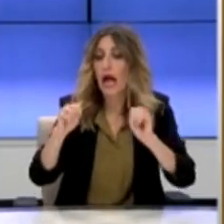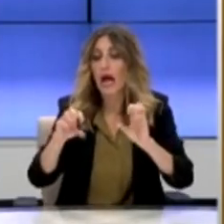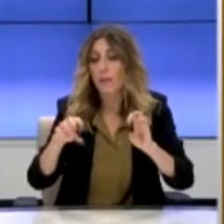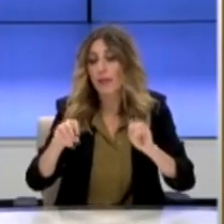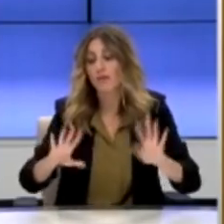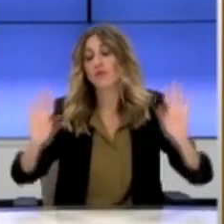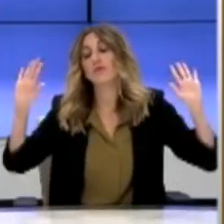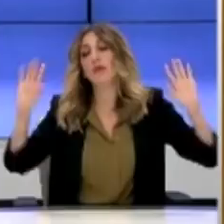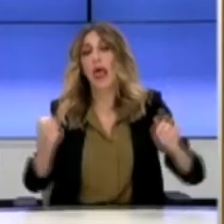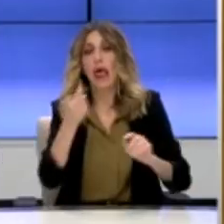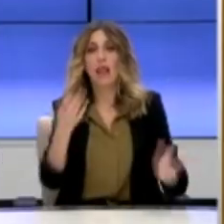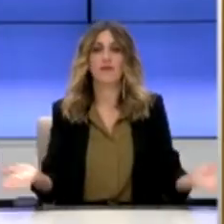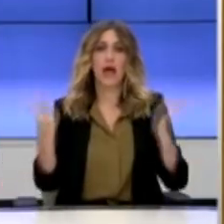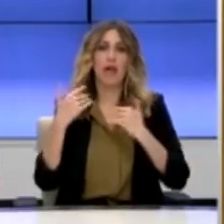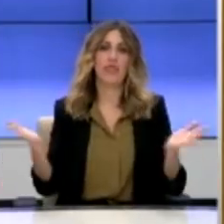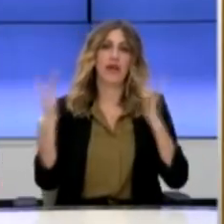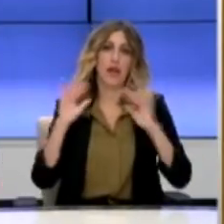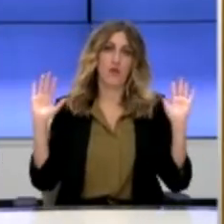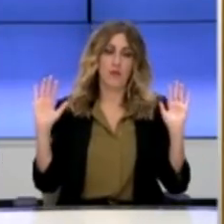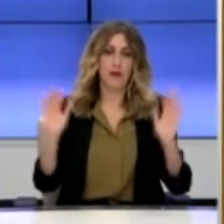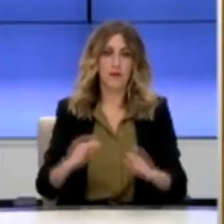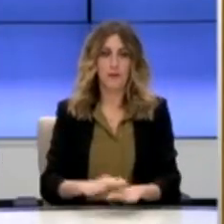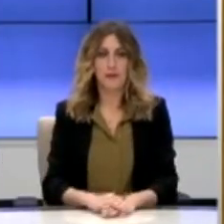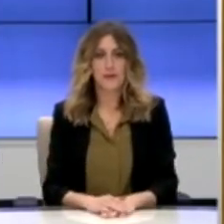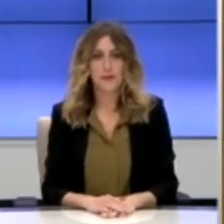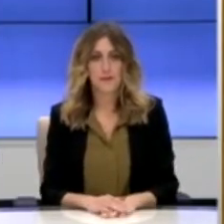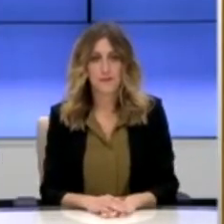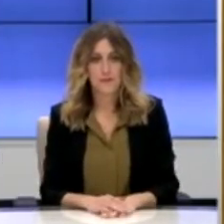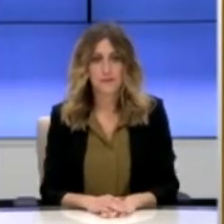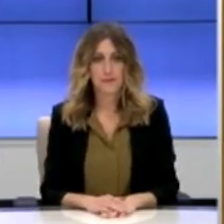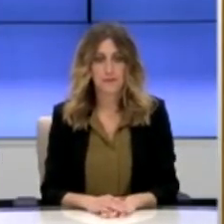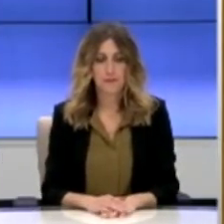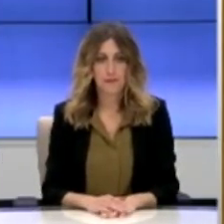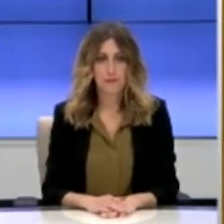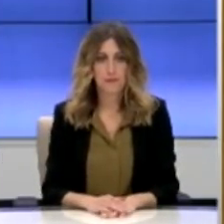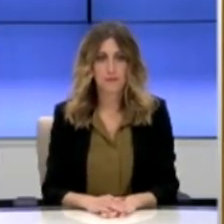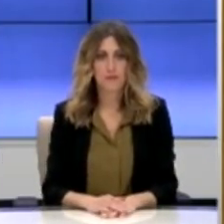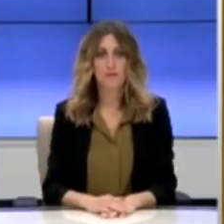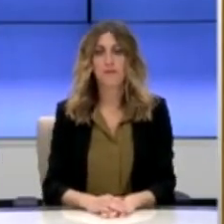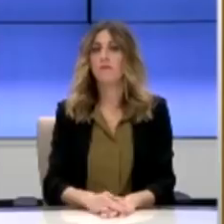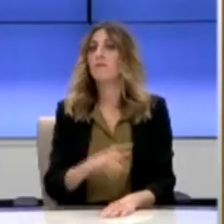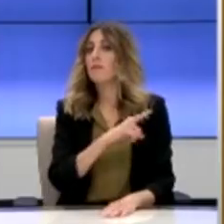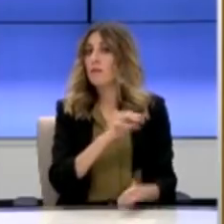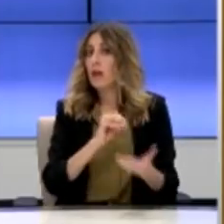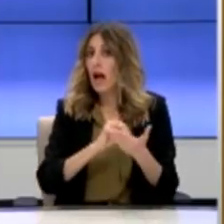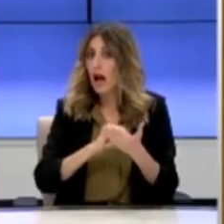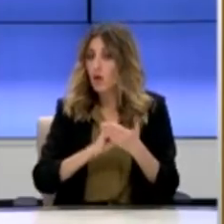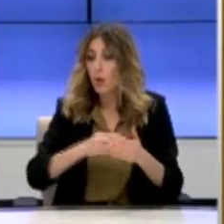Παραπέρα, πάρτε τα χέρια σας από τα εργασιακά και συνδικαλιστικά δικαιώματα των